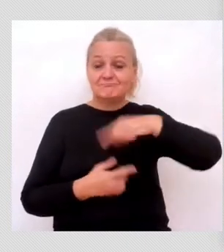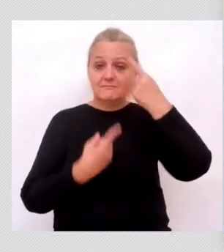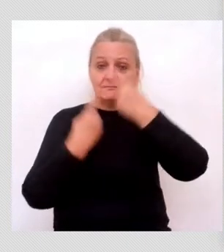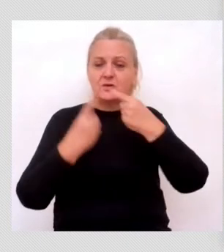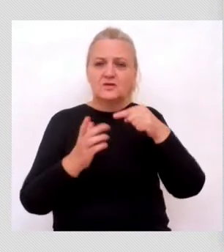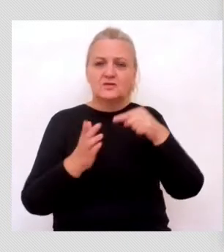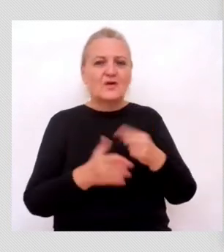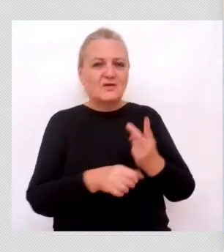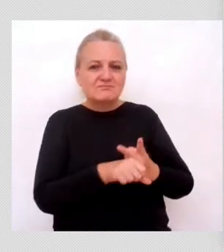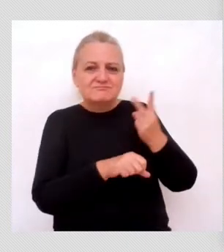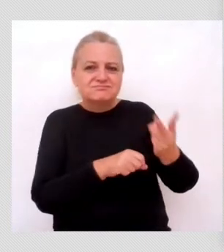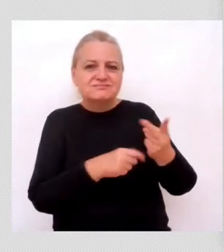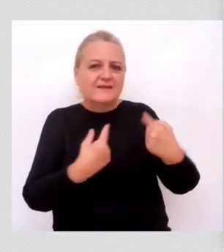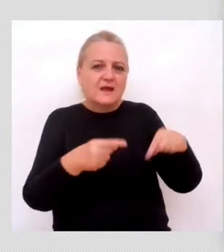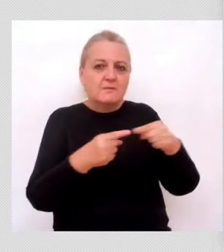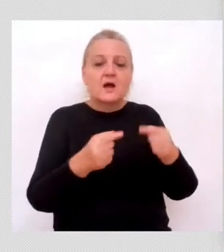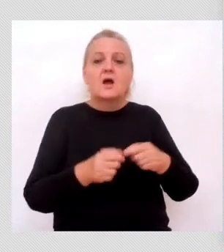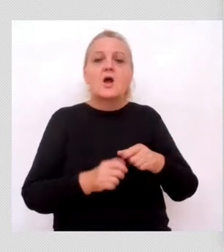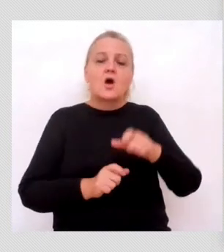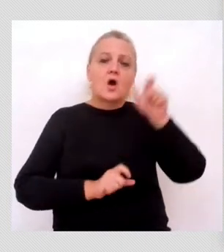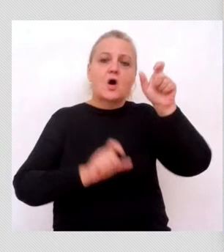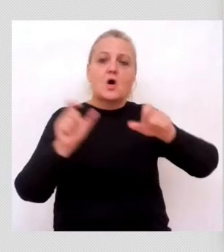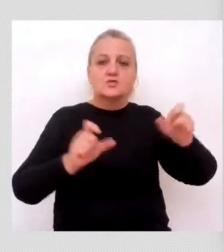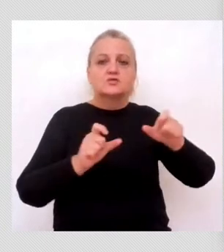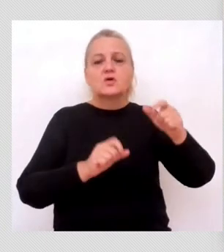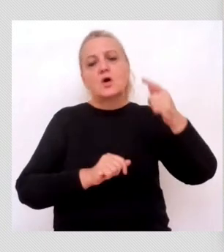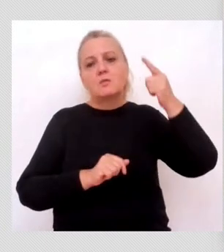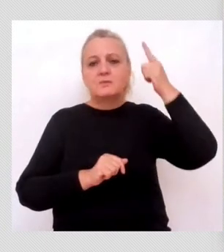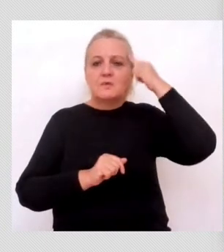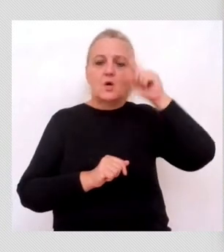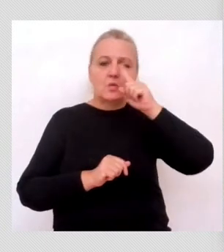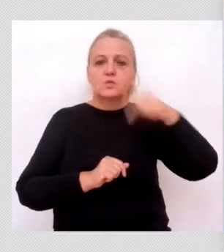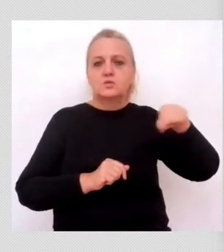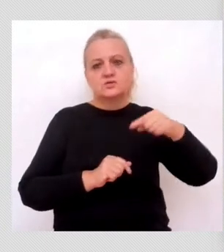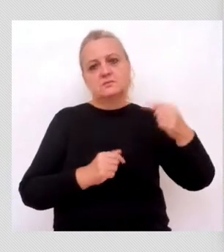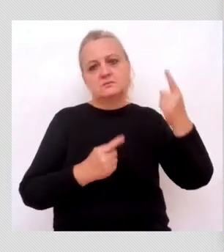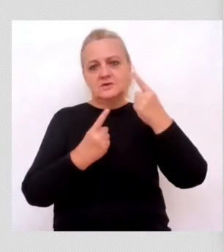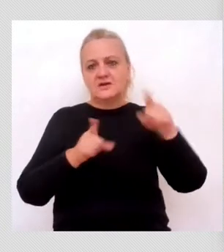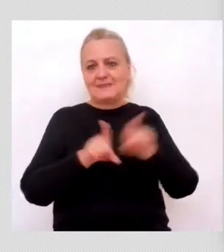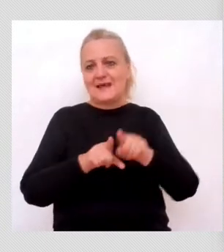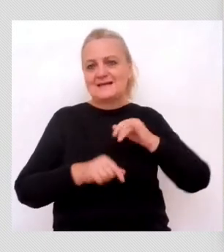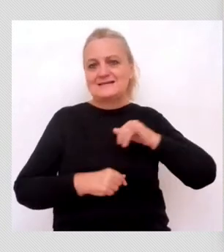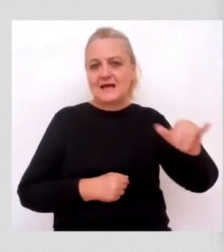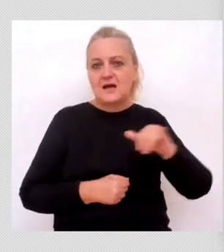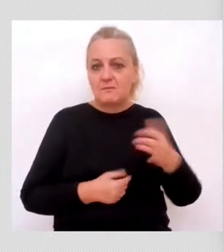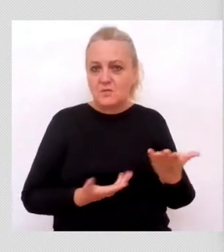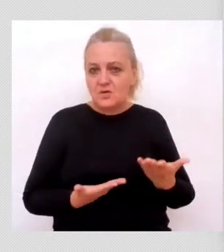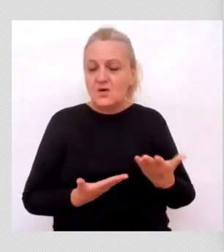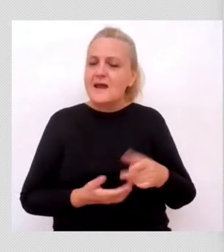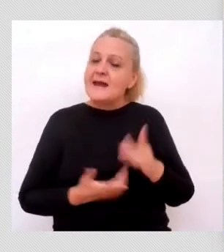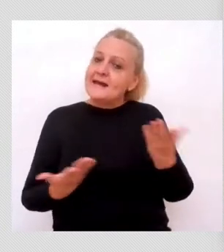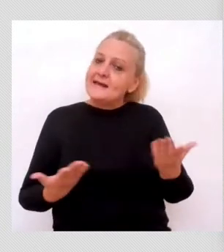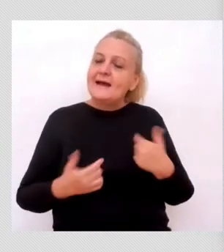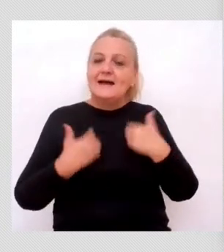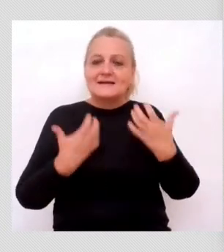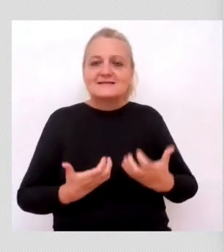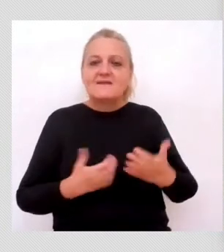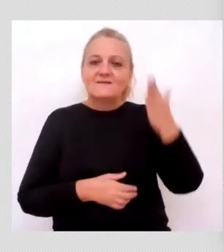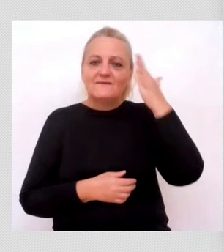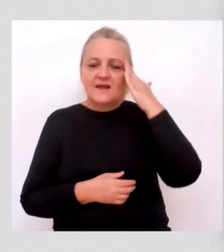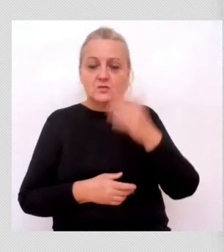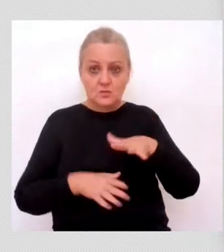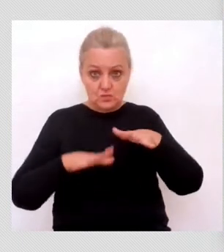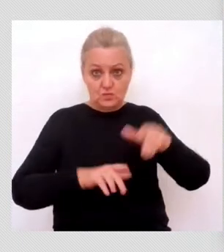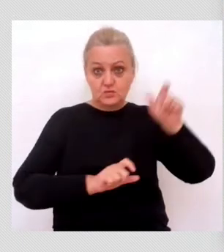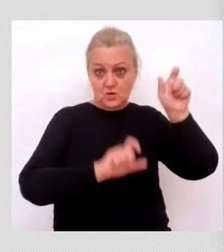patologia i że większość współobywateli podziela nasze zdanie, że to jest patologia. Otóż ja bym się chciał dowiedzieć, jak wielu obywateli